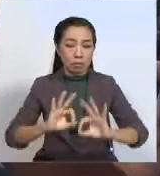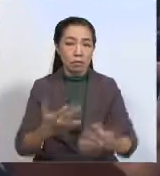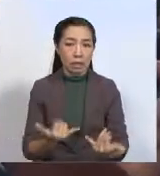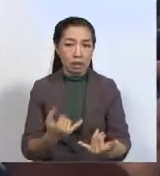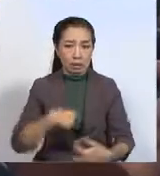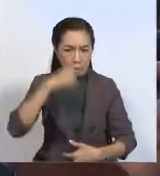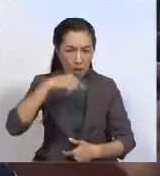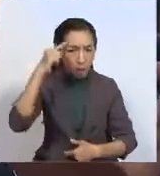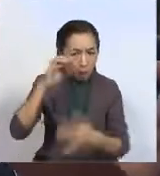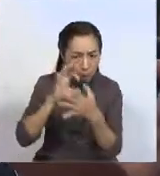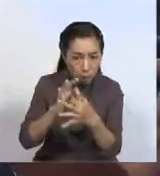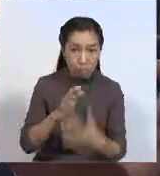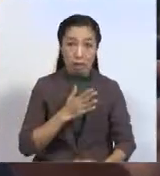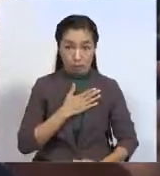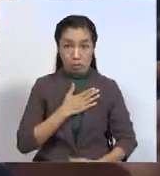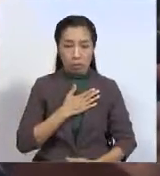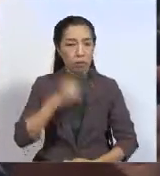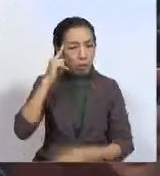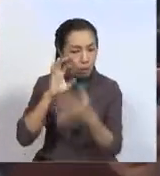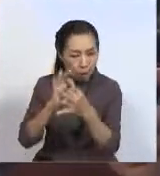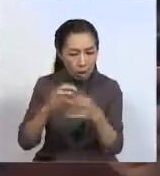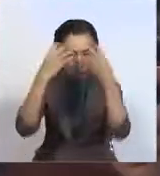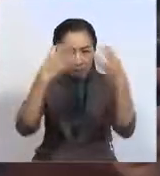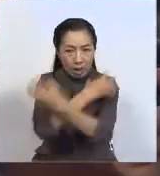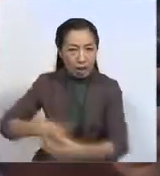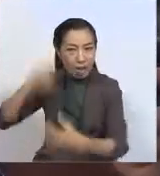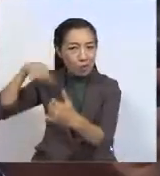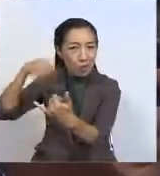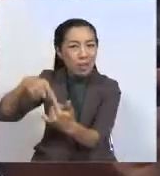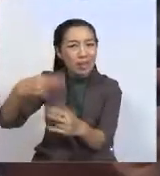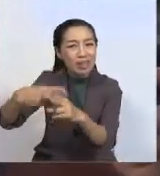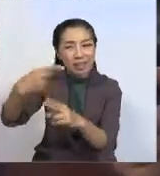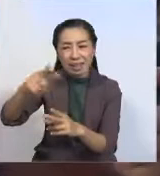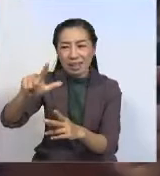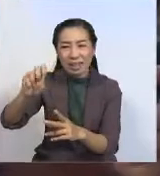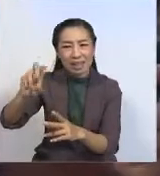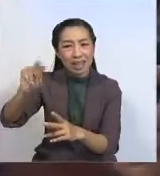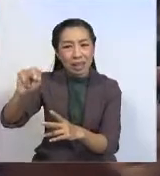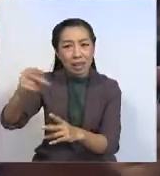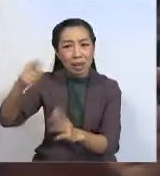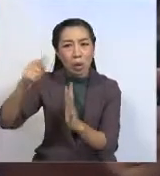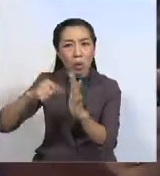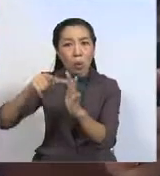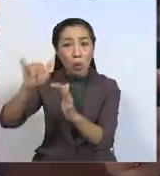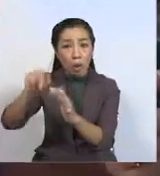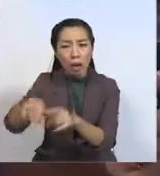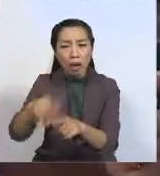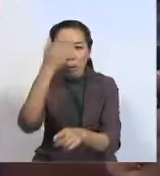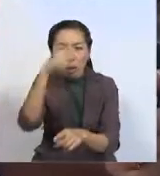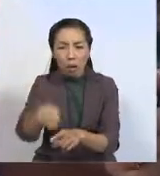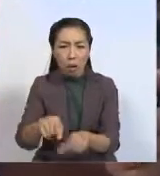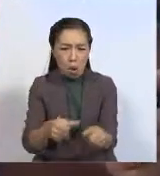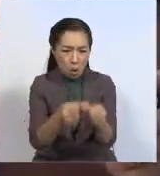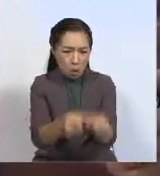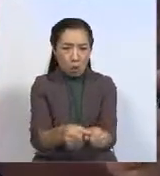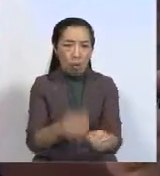เป็นห่วงผมเองเนี่ยเป็นห่วงหลินหุยนะครับเพราะว่าก็เหมือนคนเรานะครับอยู่ด้วยกันมาเป็นนับ